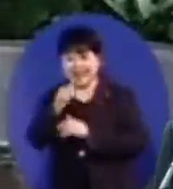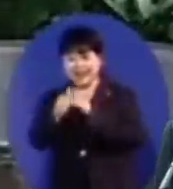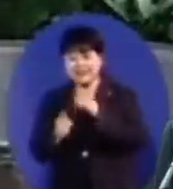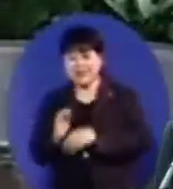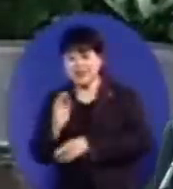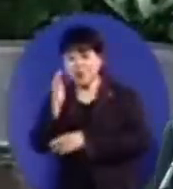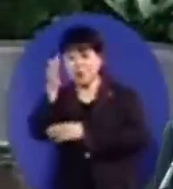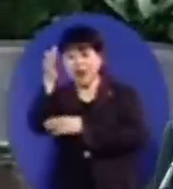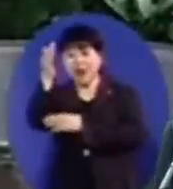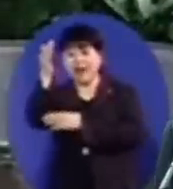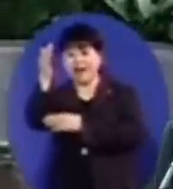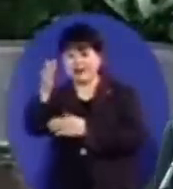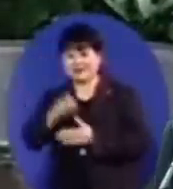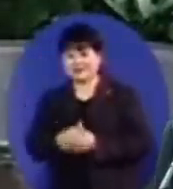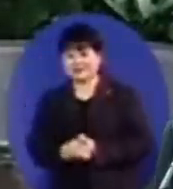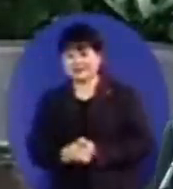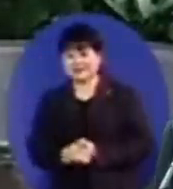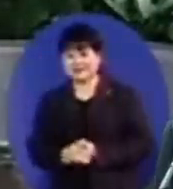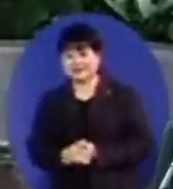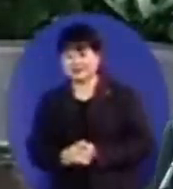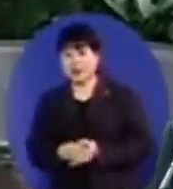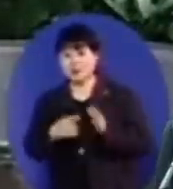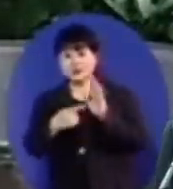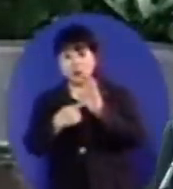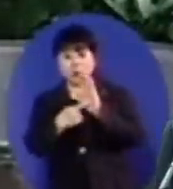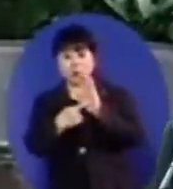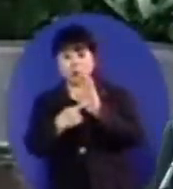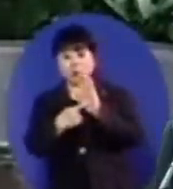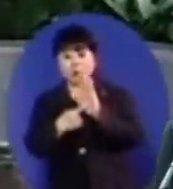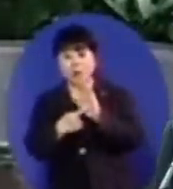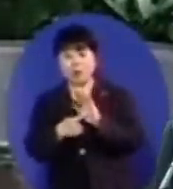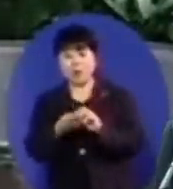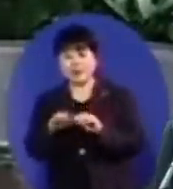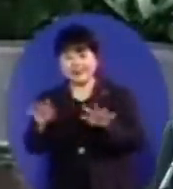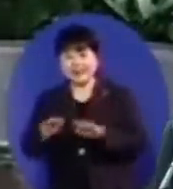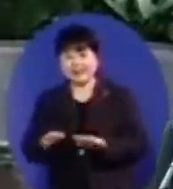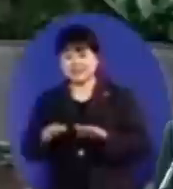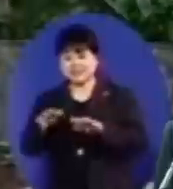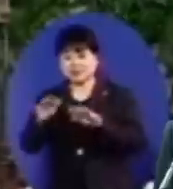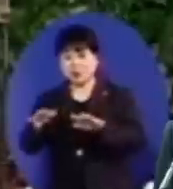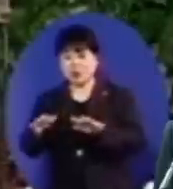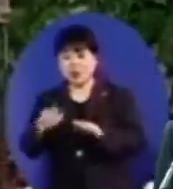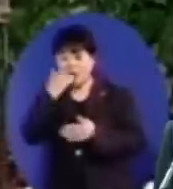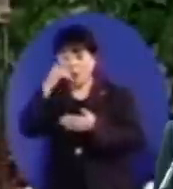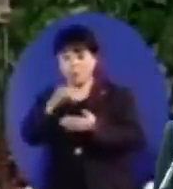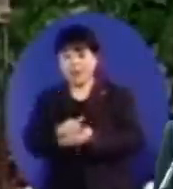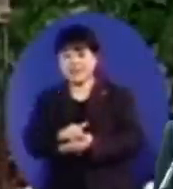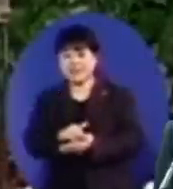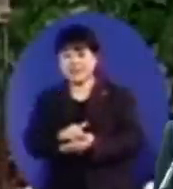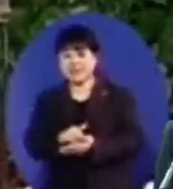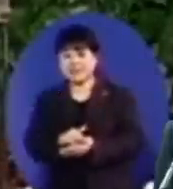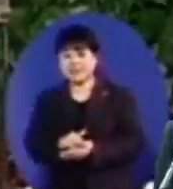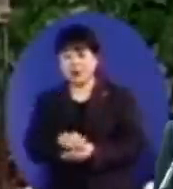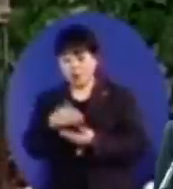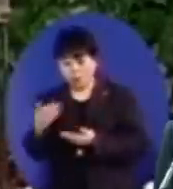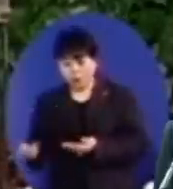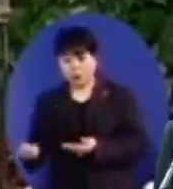영광이 비치더니 땅이 진동하고 바위가 굴러